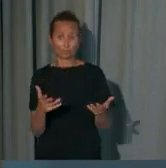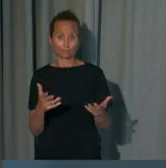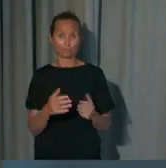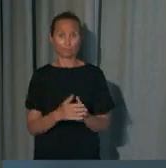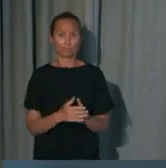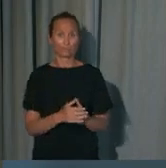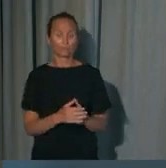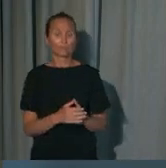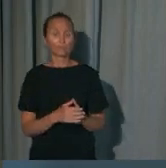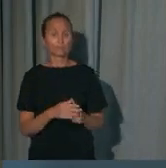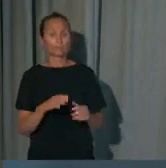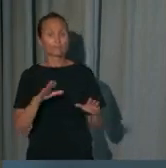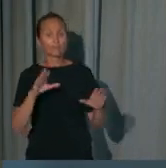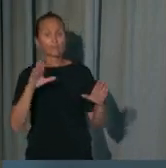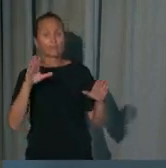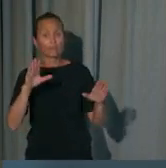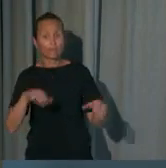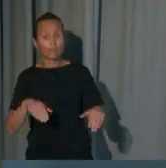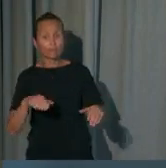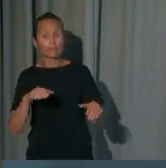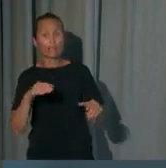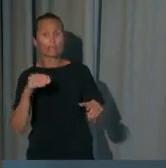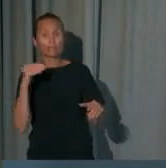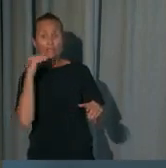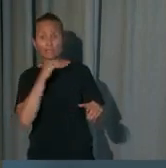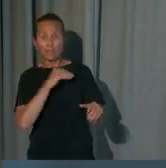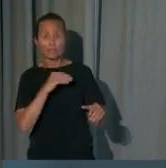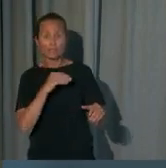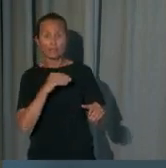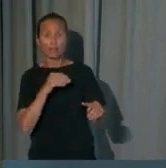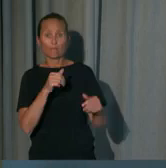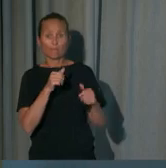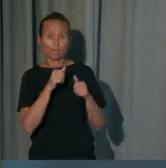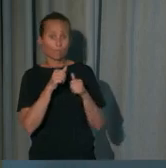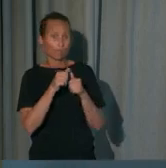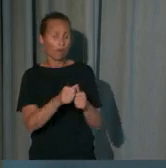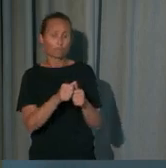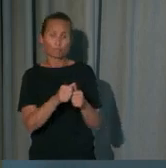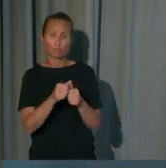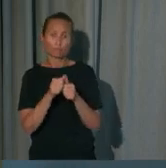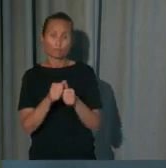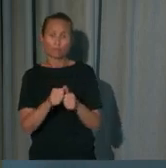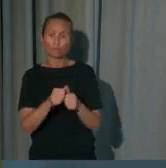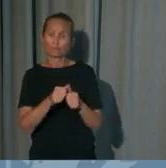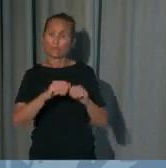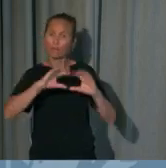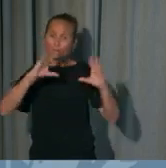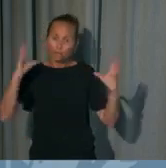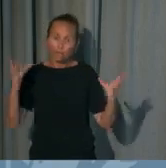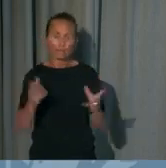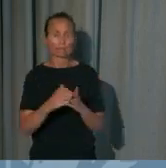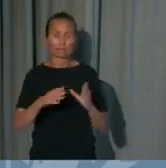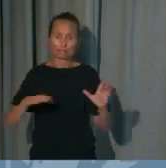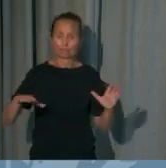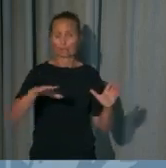Vi vet jo det at skjeve forfølges verden over. Altså, skjeve